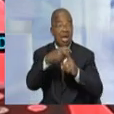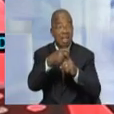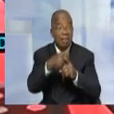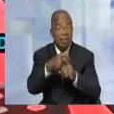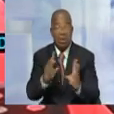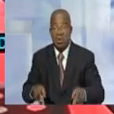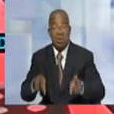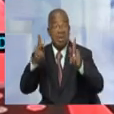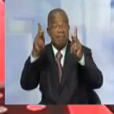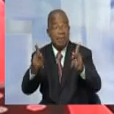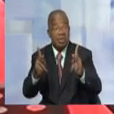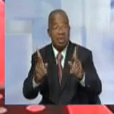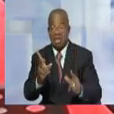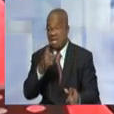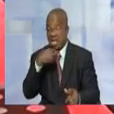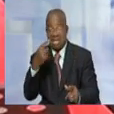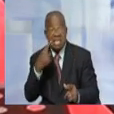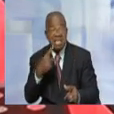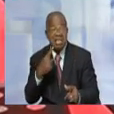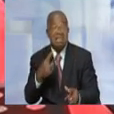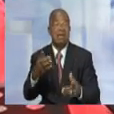devrait être envoyé en prison au moins pour 20 ans.